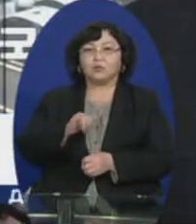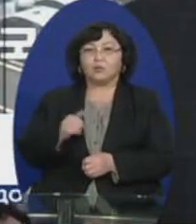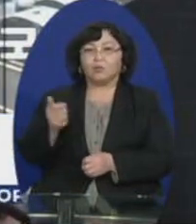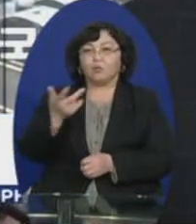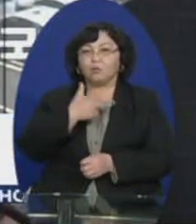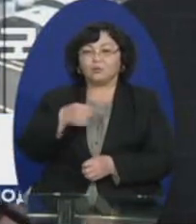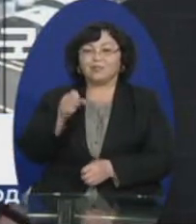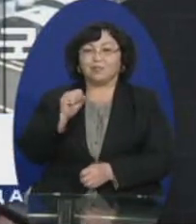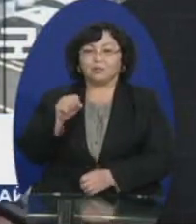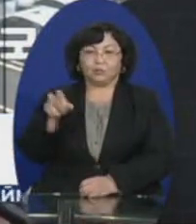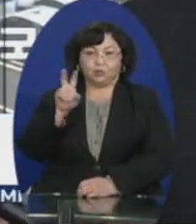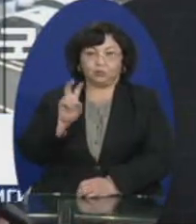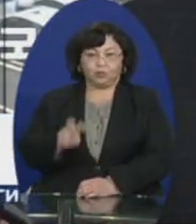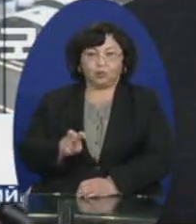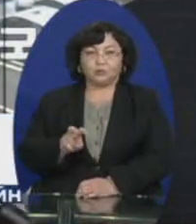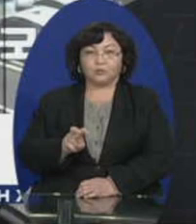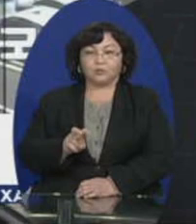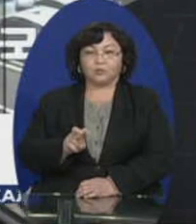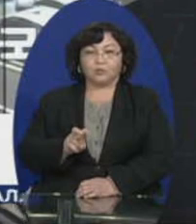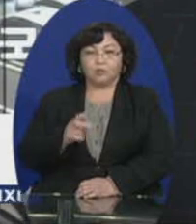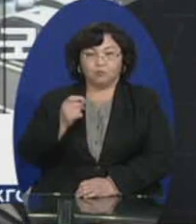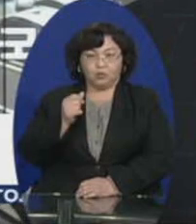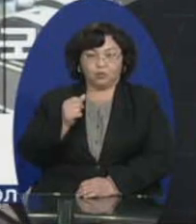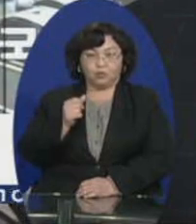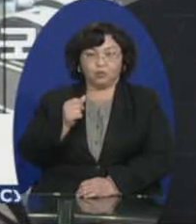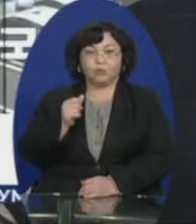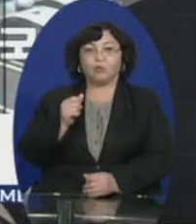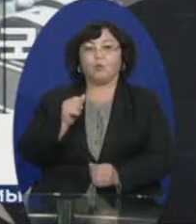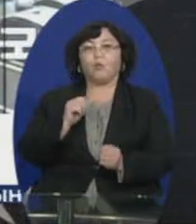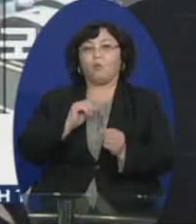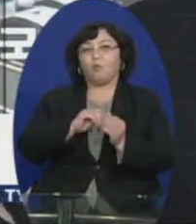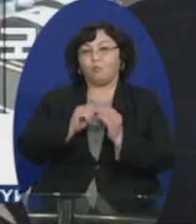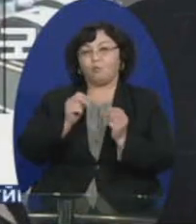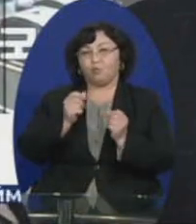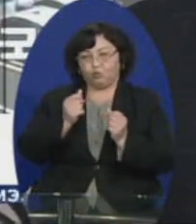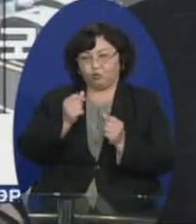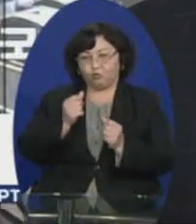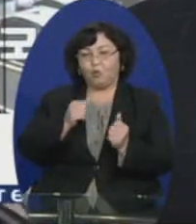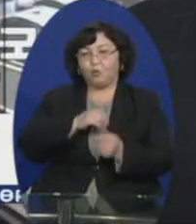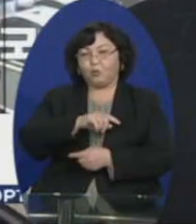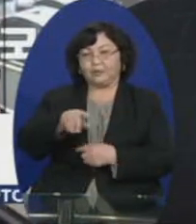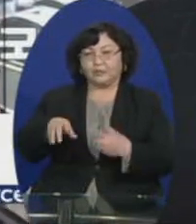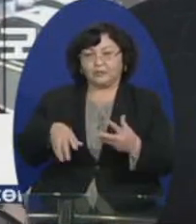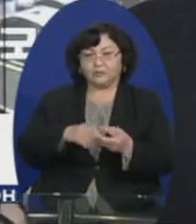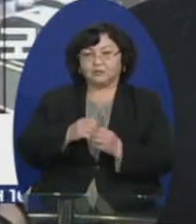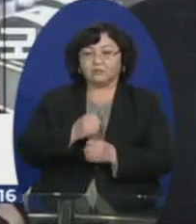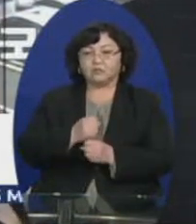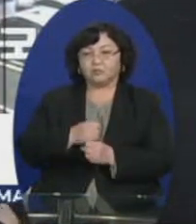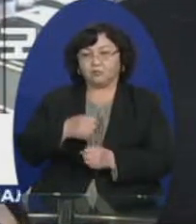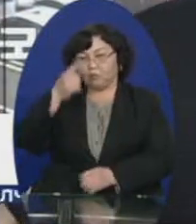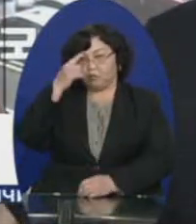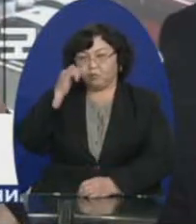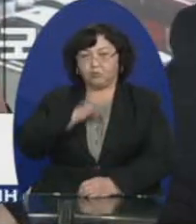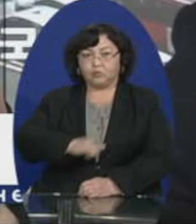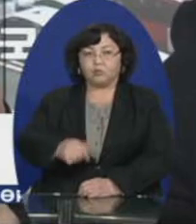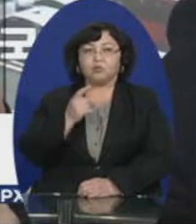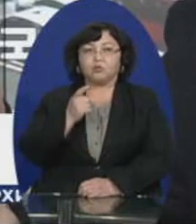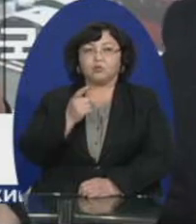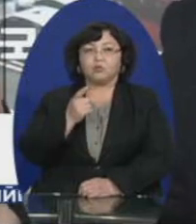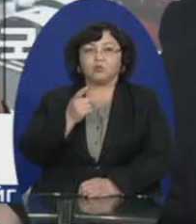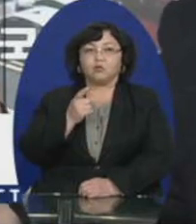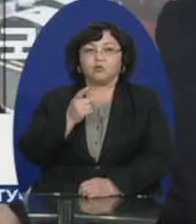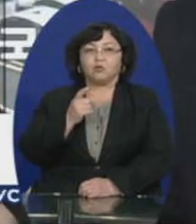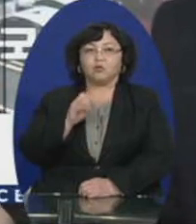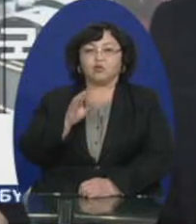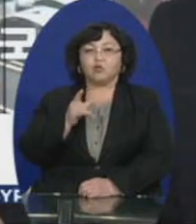сая долларын мөнгөний урсгал бол явагдаж байгаа. Энэ хэмжээгээр одоо Монгол улсад мөнгө оруулалтын